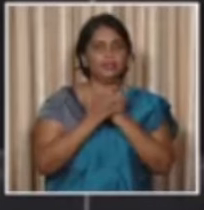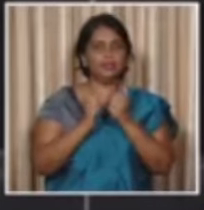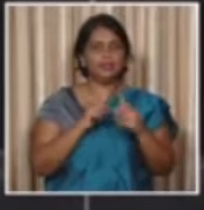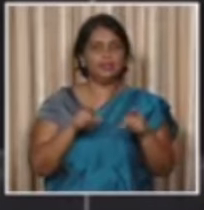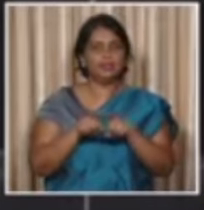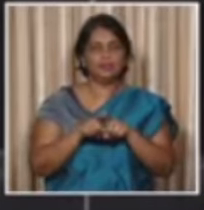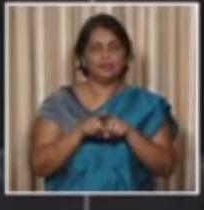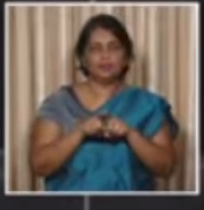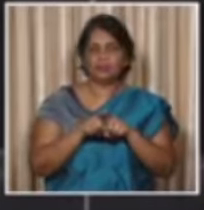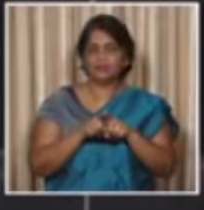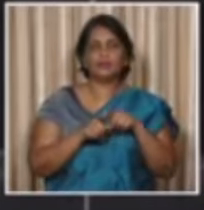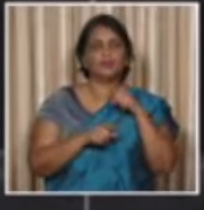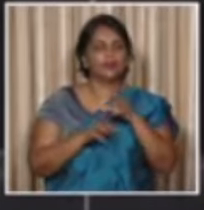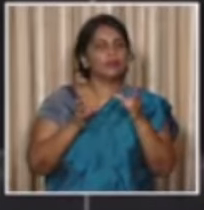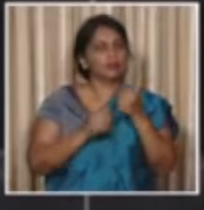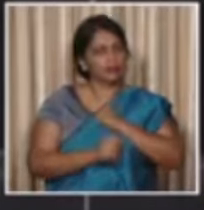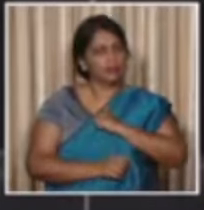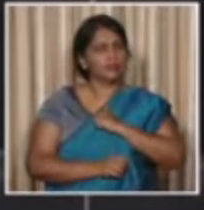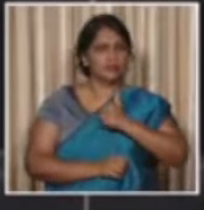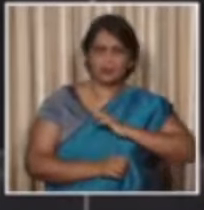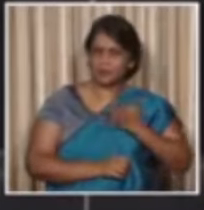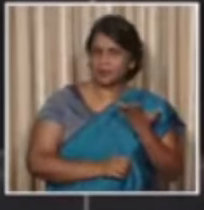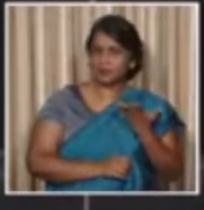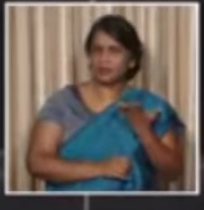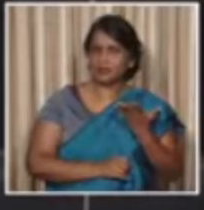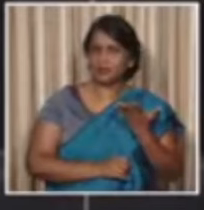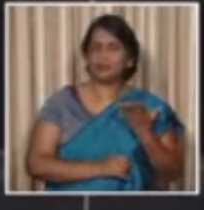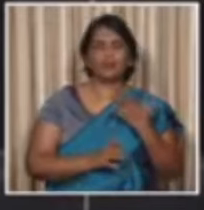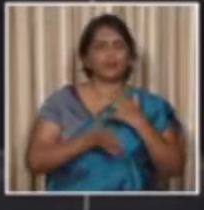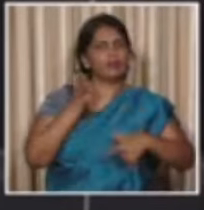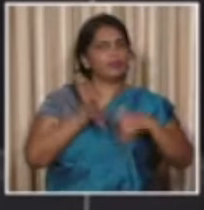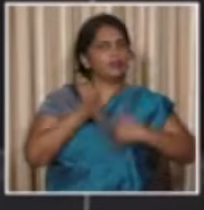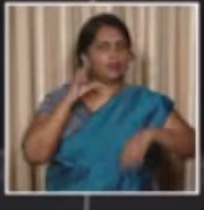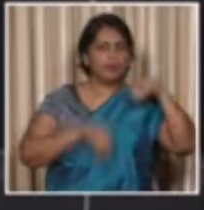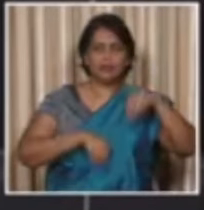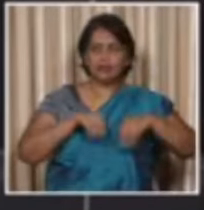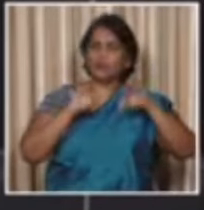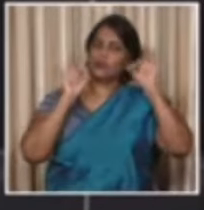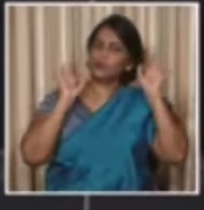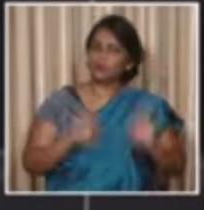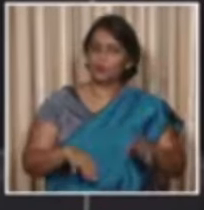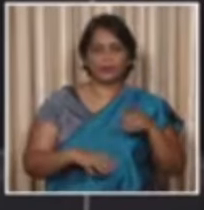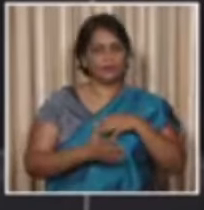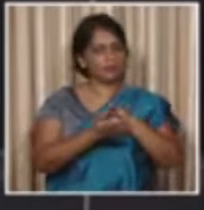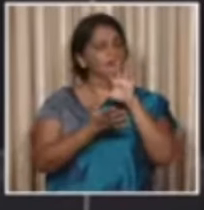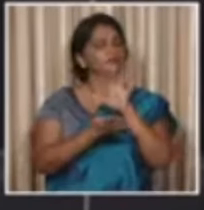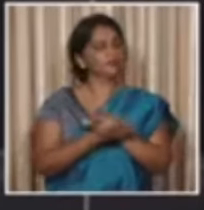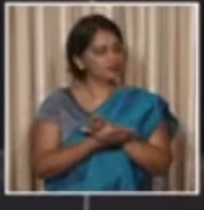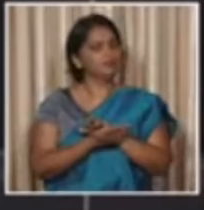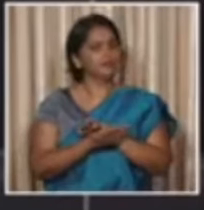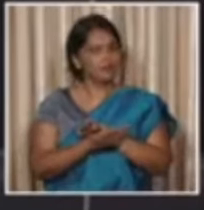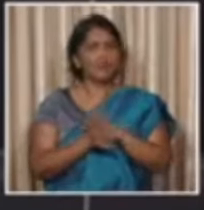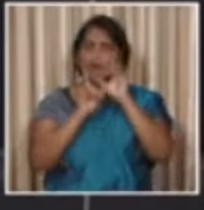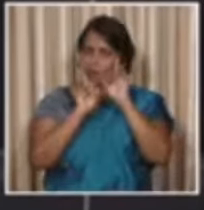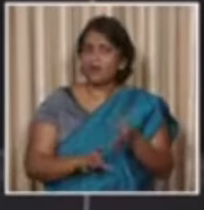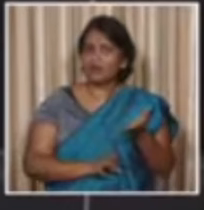ඡන්ද විමසීමේදී පක්ෂයි විපක්ෂයි ඡන්දේ දීම ඡන්ද දුන්නේ නැහැ කියලා සටන් වෙනවා. හරි, එදා